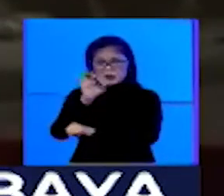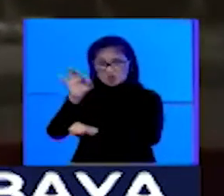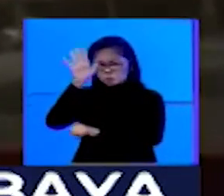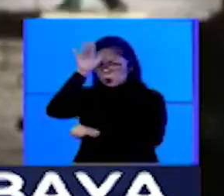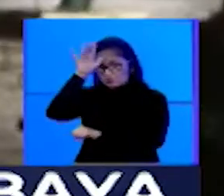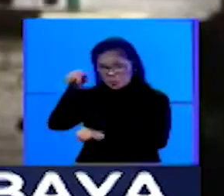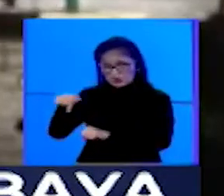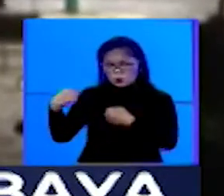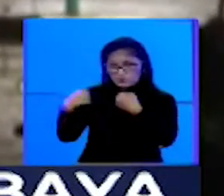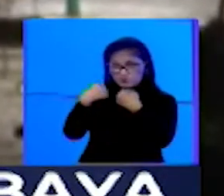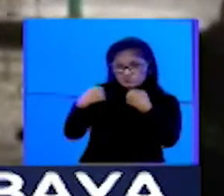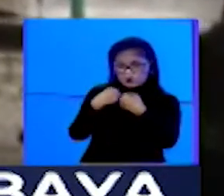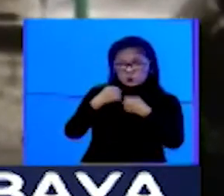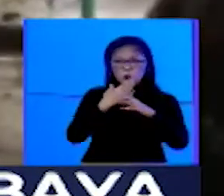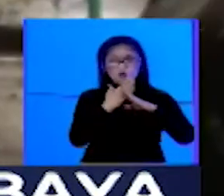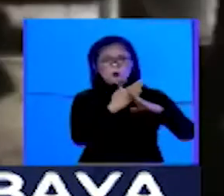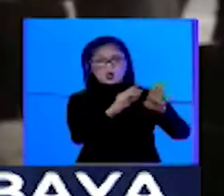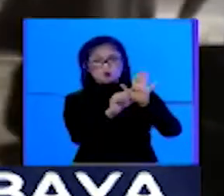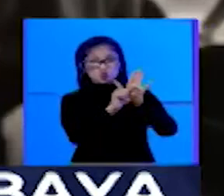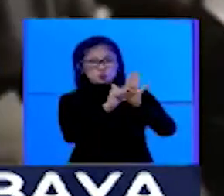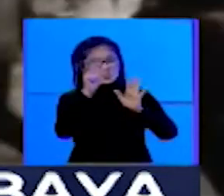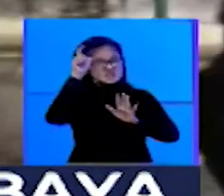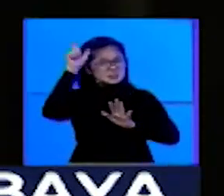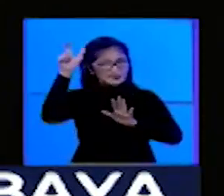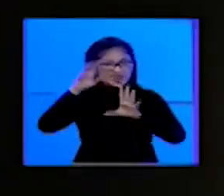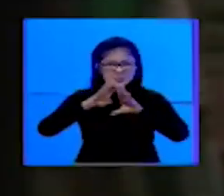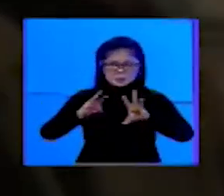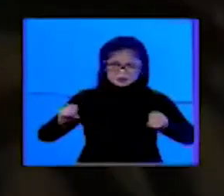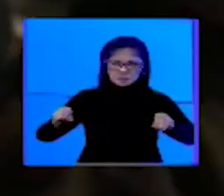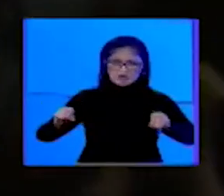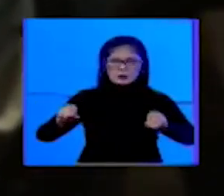Kerja. Dari Surabaya, Hari Tambayong, iNews, melaporkan.